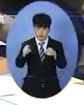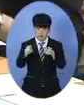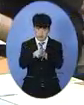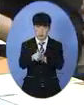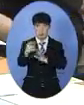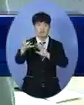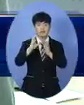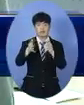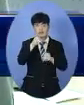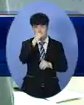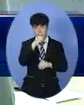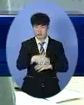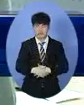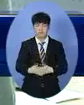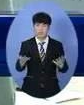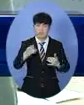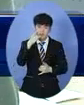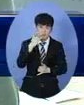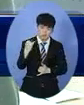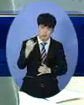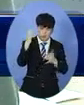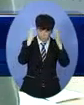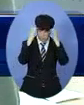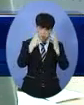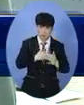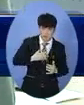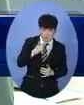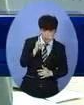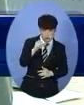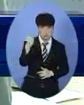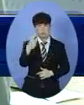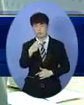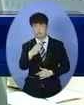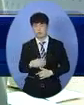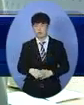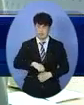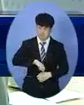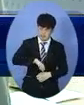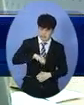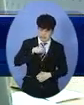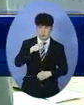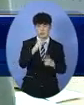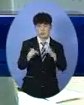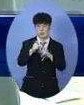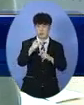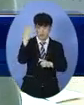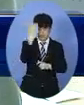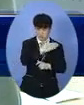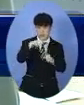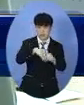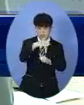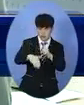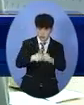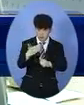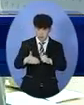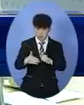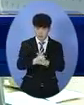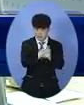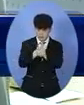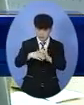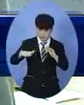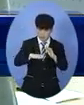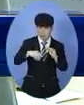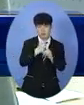실시했습니다. 직장 맘들의 고충이 무엇인지, 그리고 실질적으로 가족 친화적인 분위기를 조성하기 위해서는